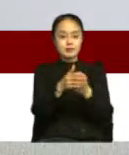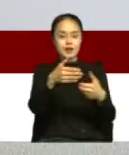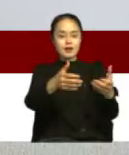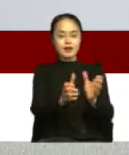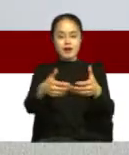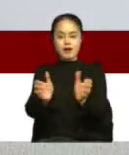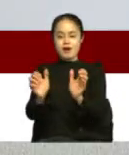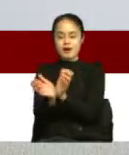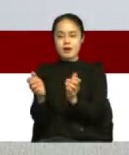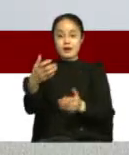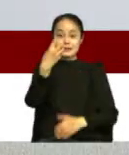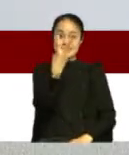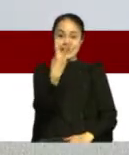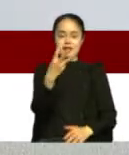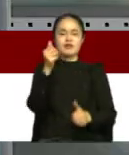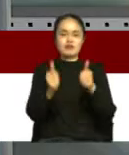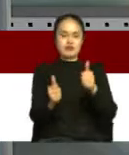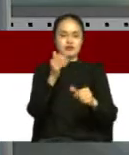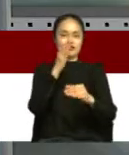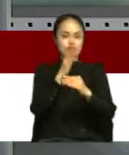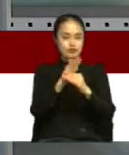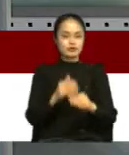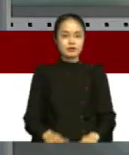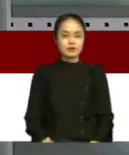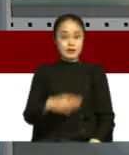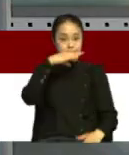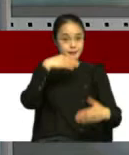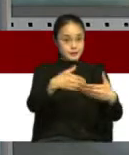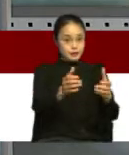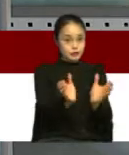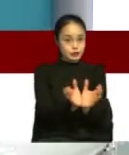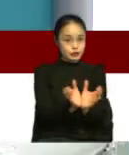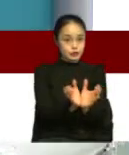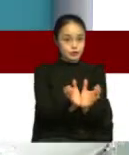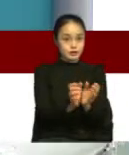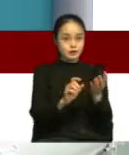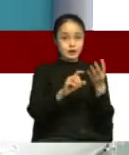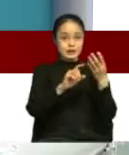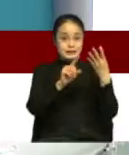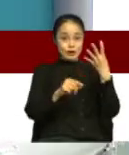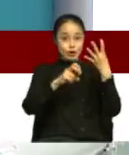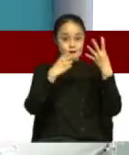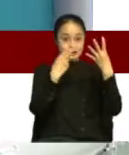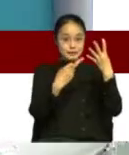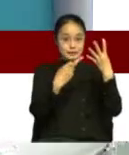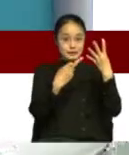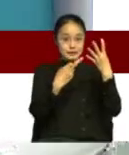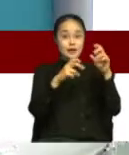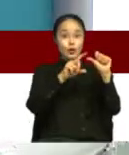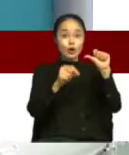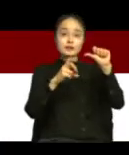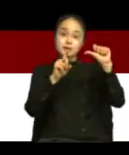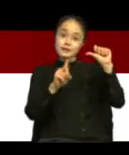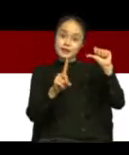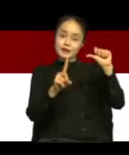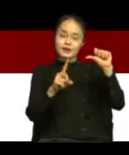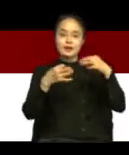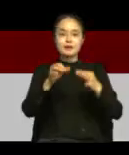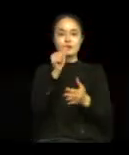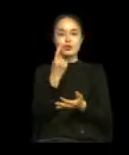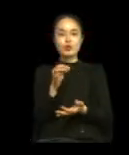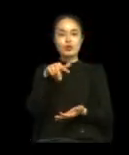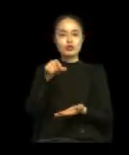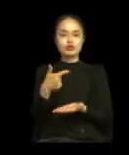압축됐습니다. 바른미래당은 지난 11일 8차 공천자 명단 발표에서 광진구청장 후보로 김홍준 예비후보를